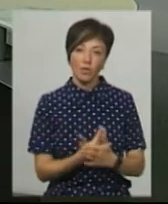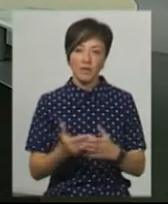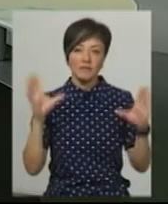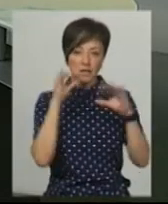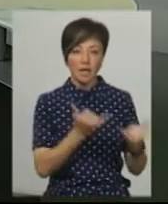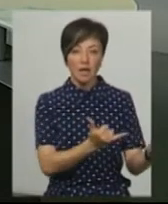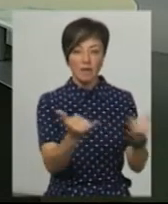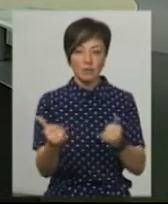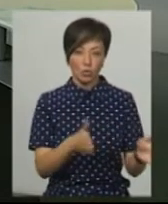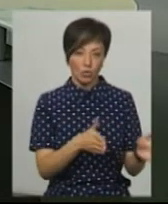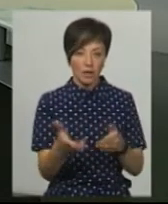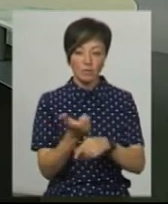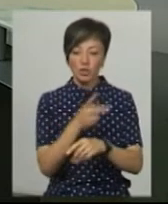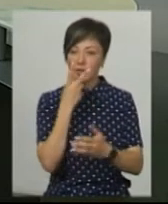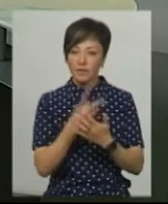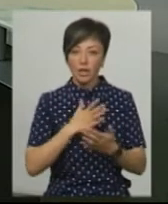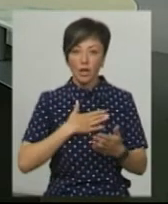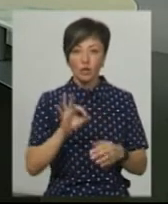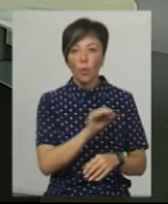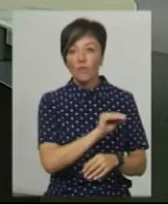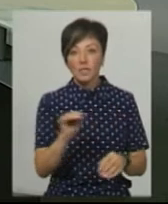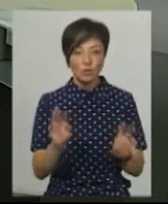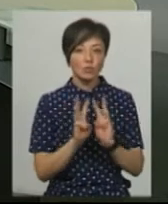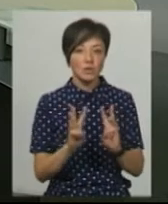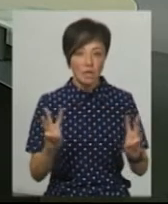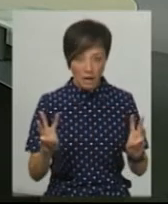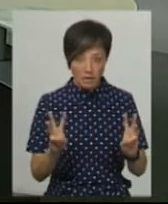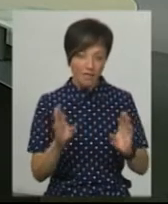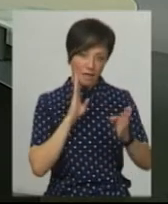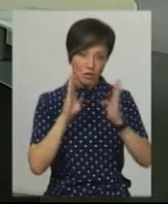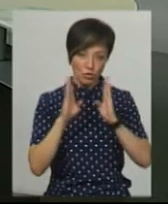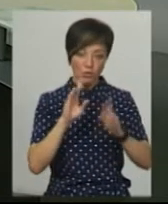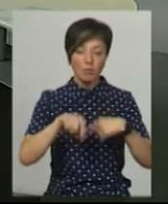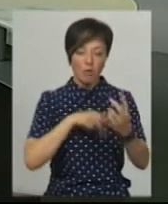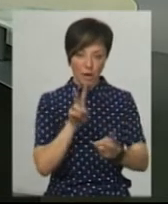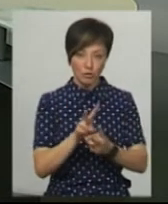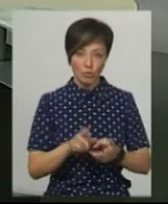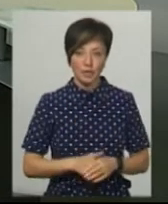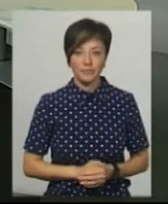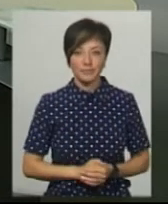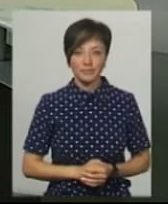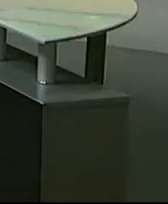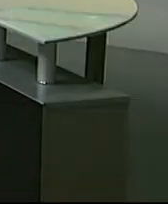встигли для вас підготувати. Більше дивіться на нашому офіційному сайті та на сторінці у Facebook. Побачимось.